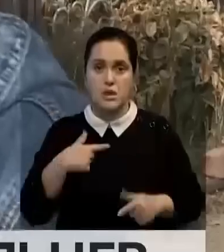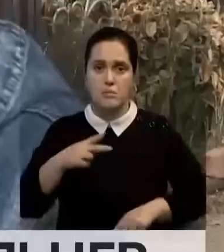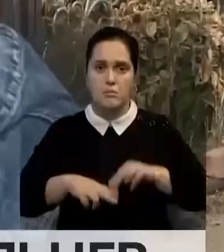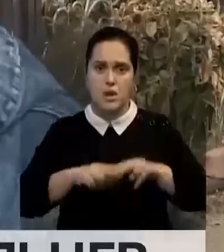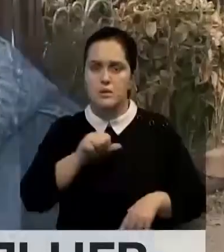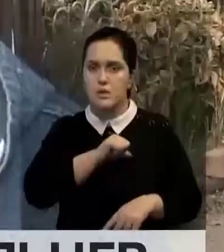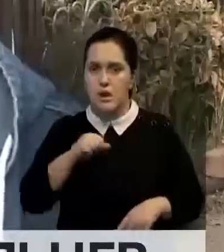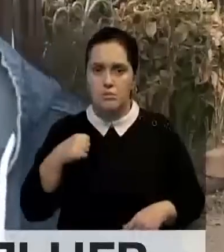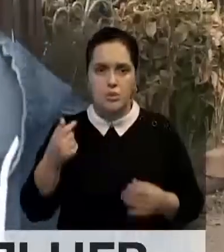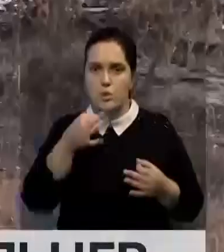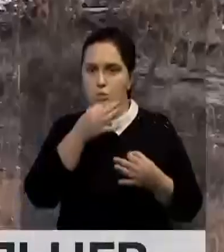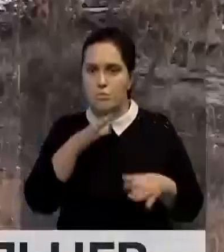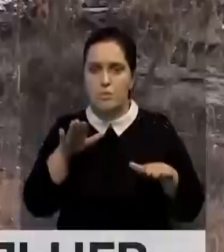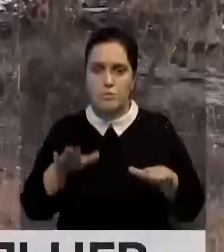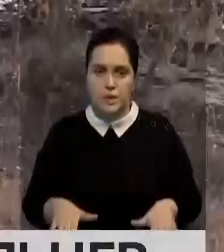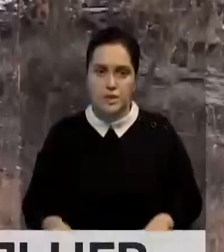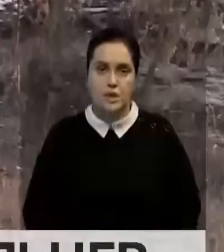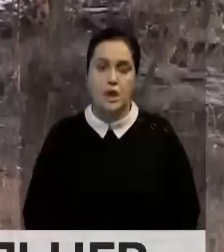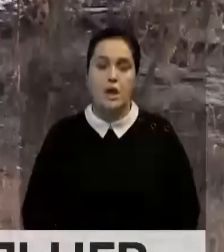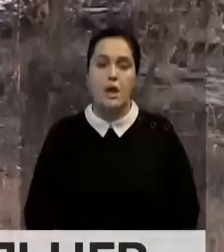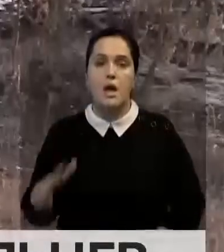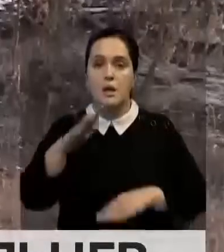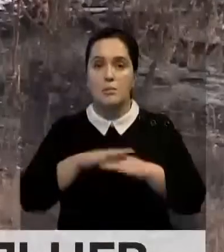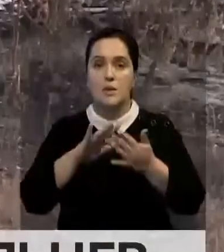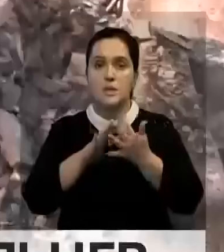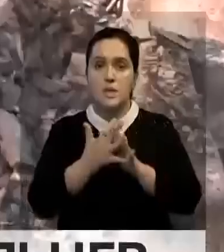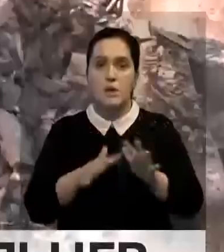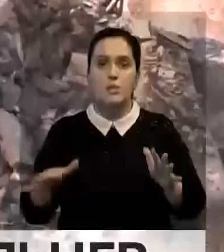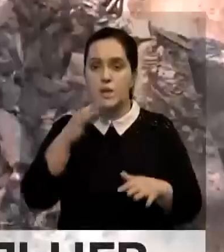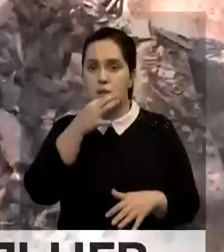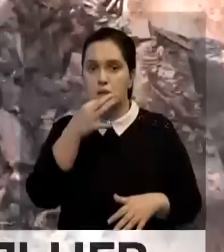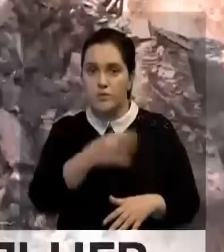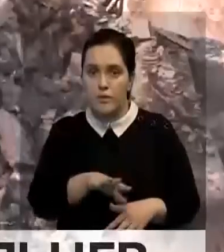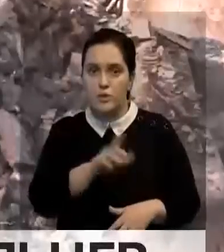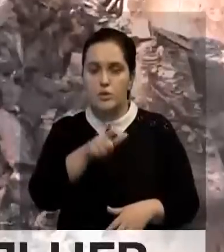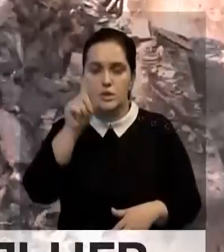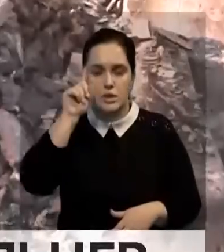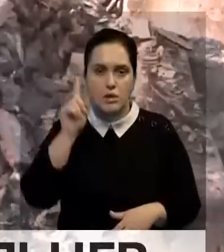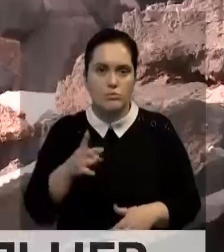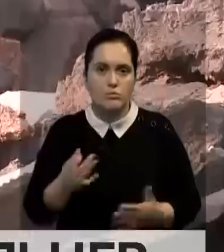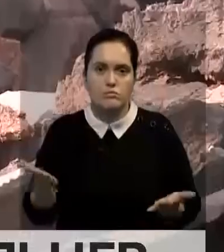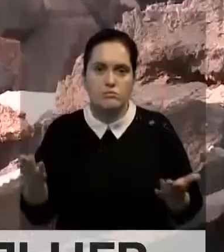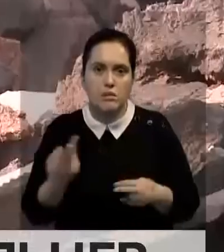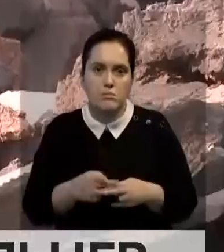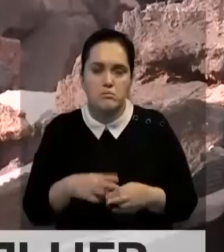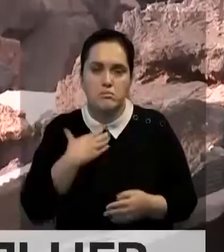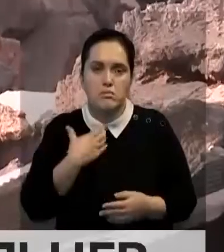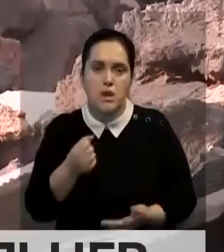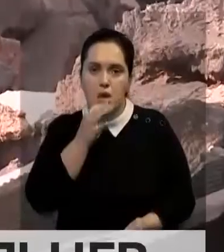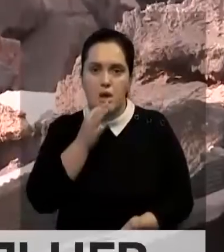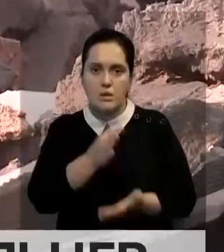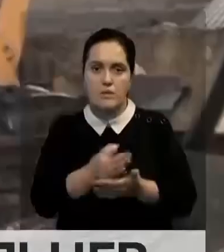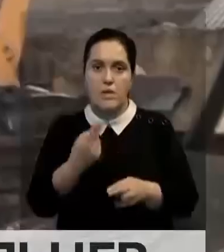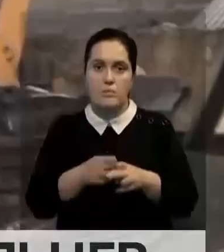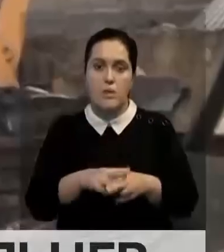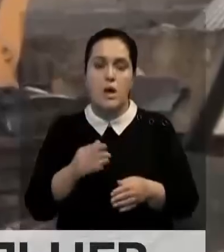сами, где хотим и как хотим. В акимате сельского округа о недовольстве жильцов знают, но разводят руками. Мол, как выяснилось,